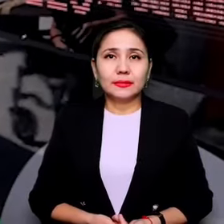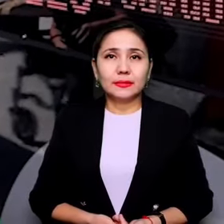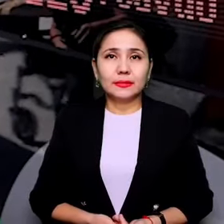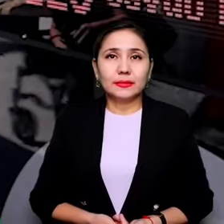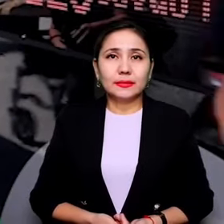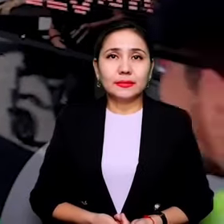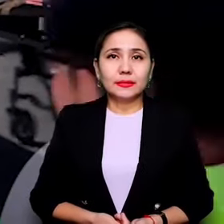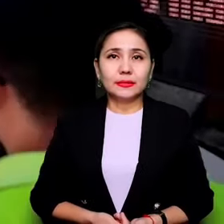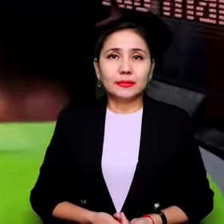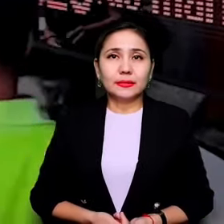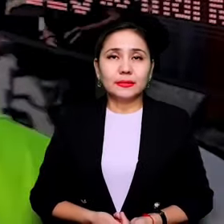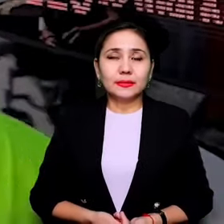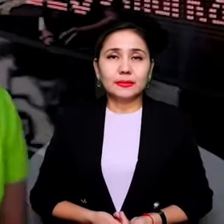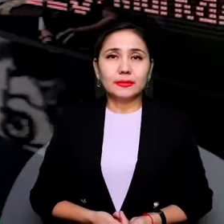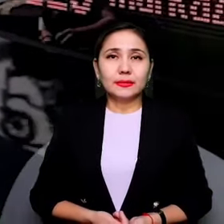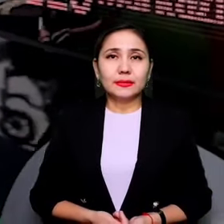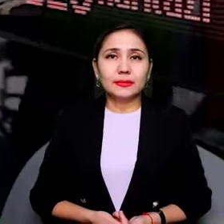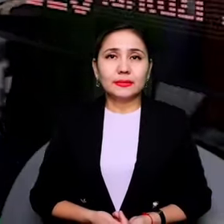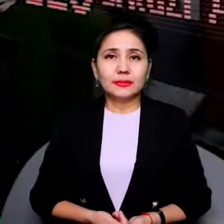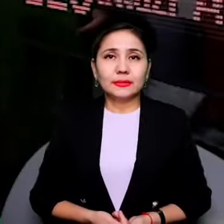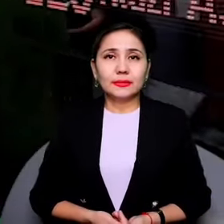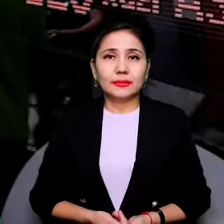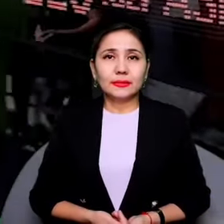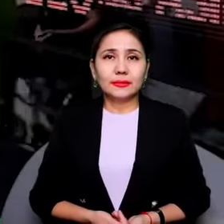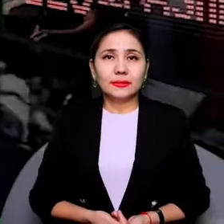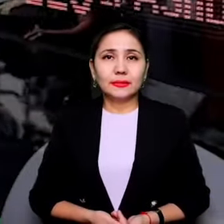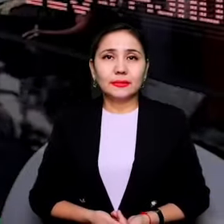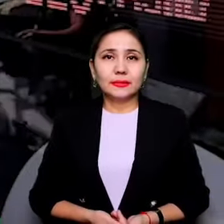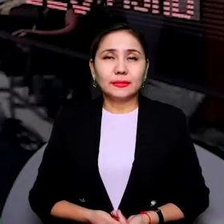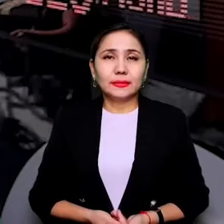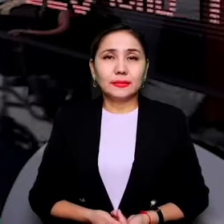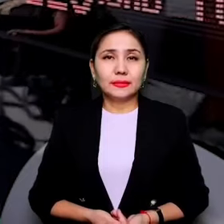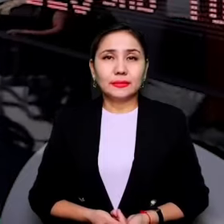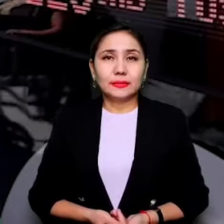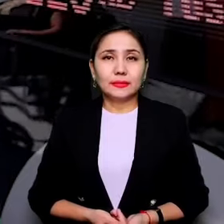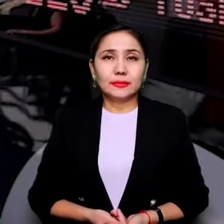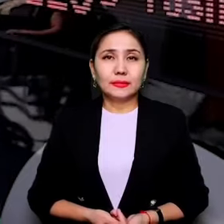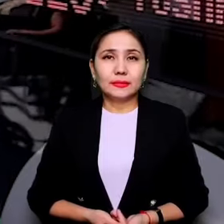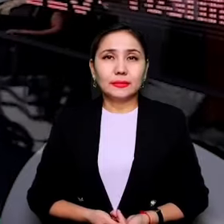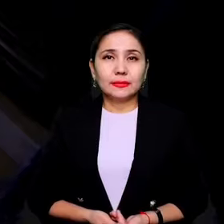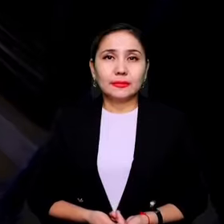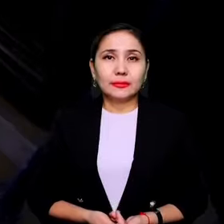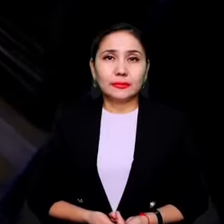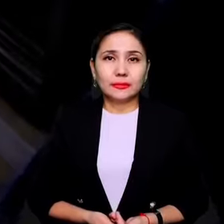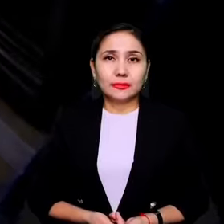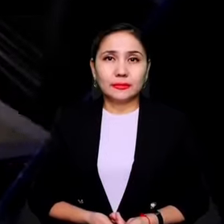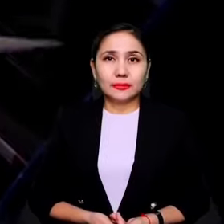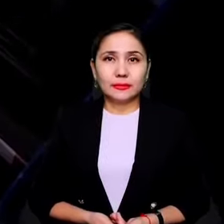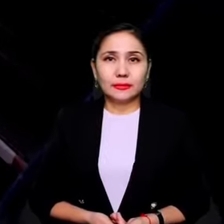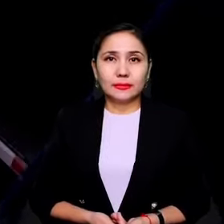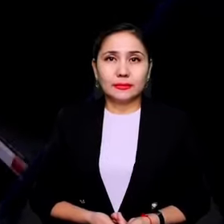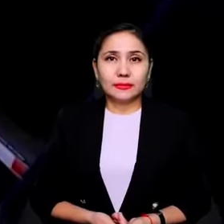U-Tong modelidagi elektrobus keldi. Avtobus xodimi maxsus pandusni tushirdi.